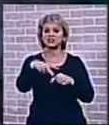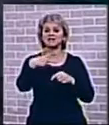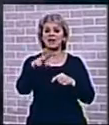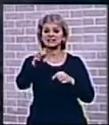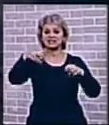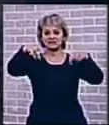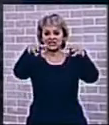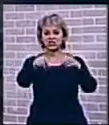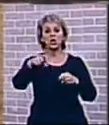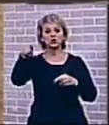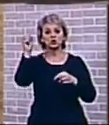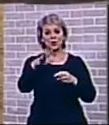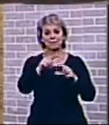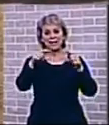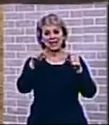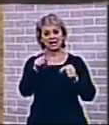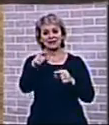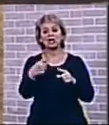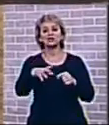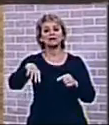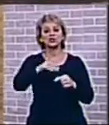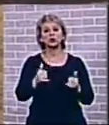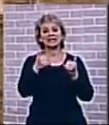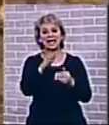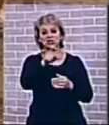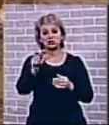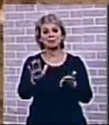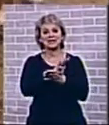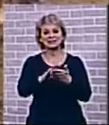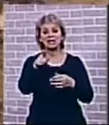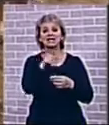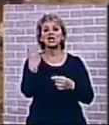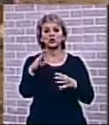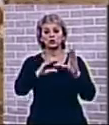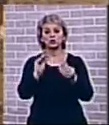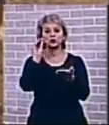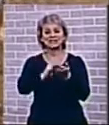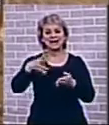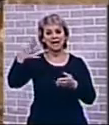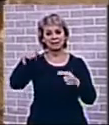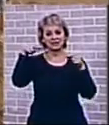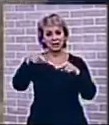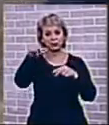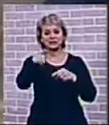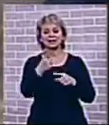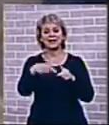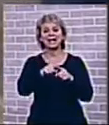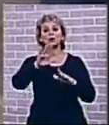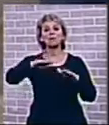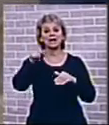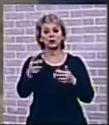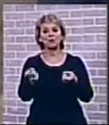20 светильников с солнечными батареями. Это все для жителей бесплатно. А за их счет установят камеры видеонаблюдения, которые